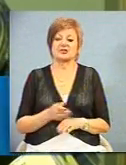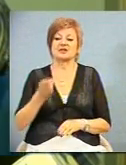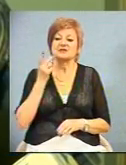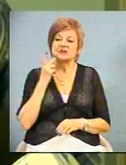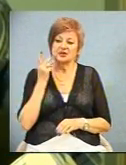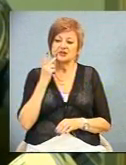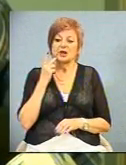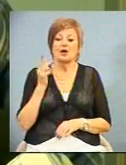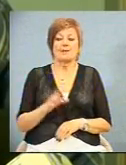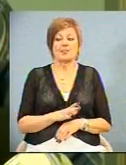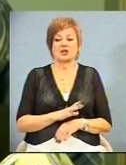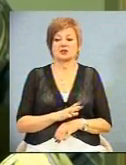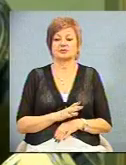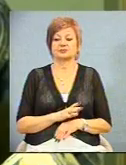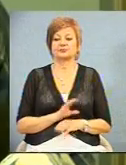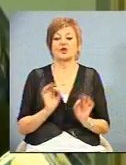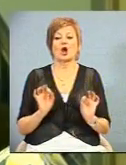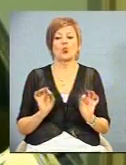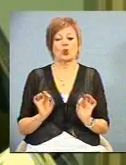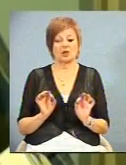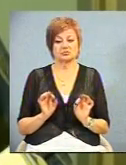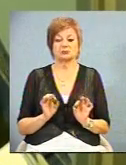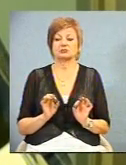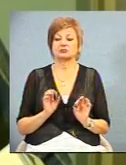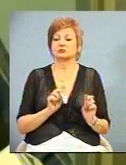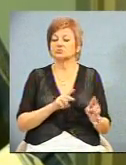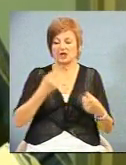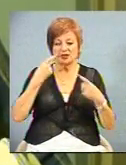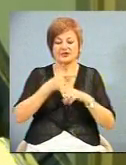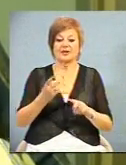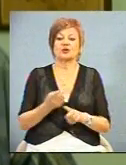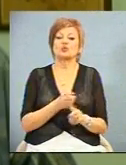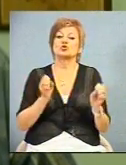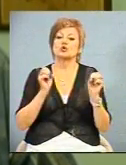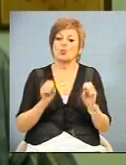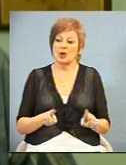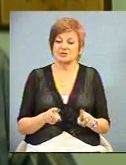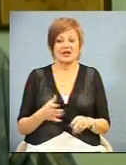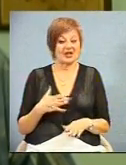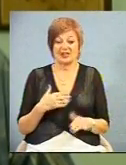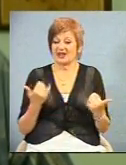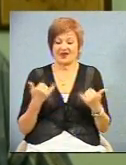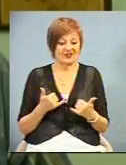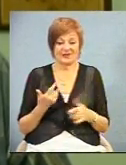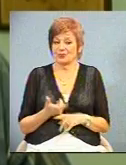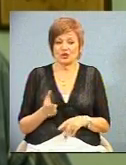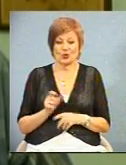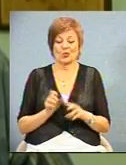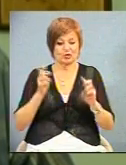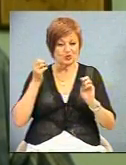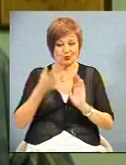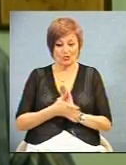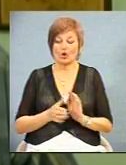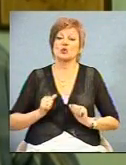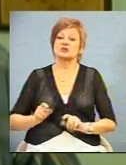був такой аккуратный, всегда соблюдая технику безопасности. Я в химии, конечно, не очень, он сам к всему к